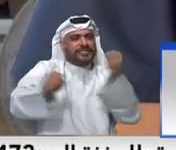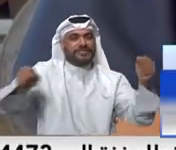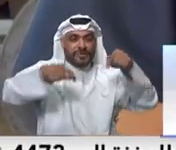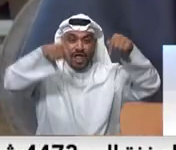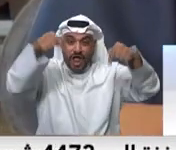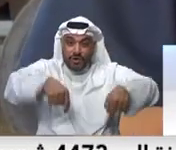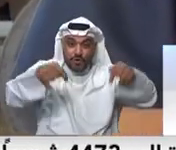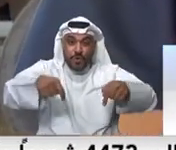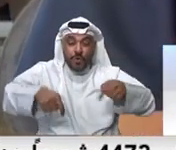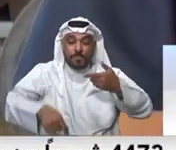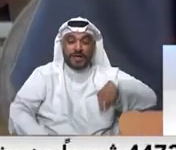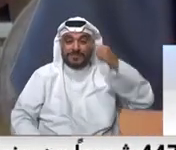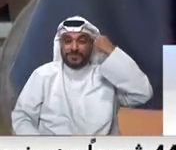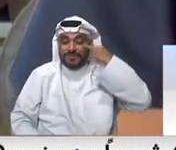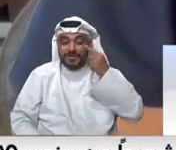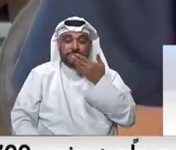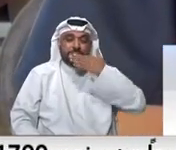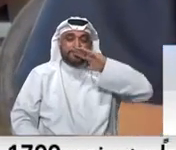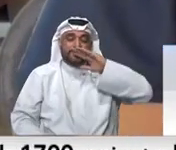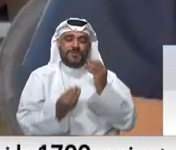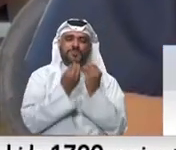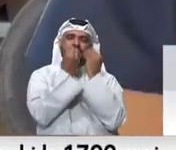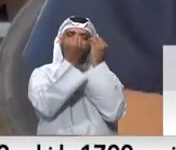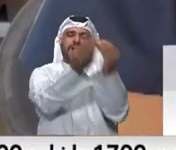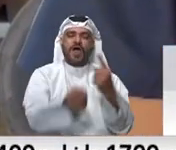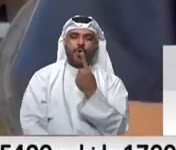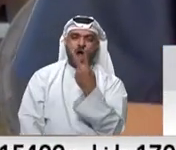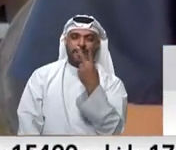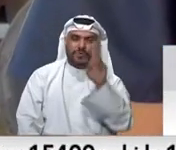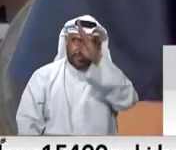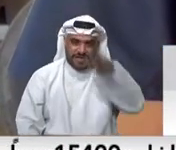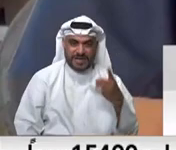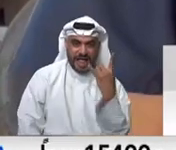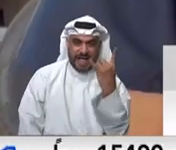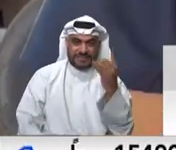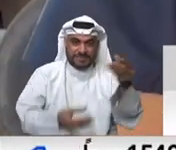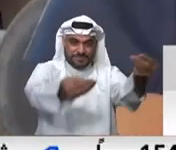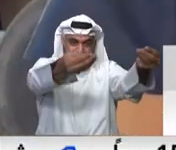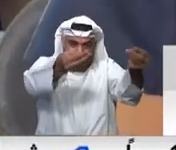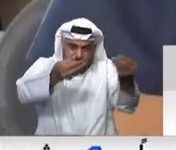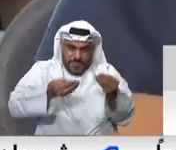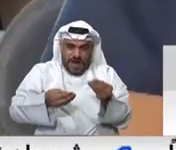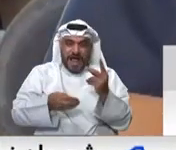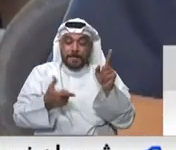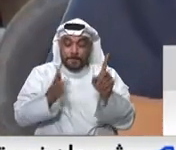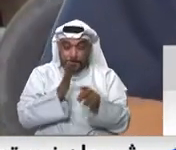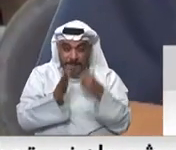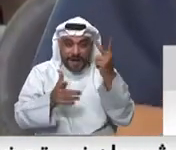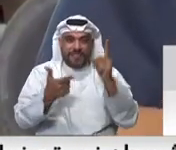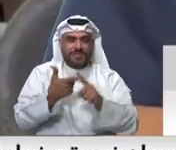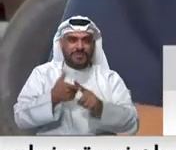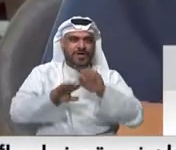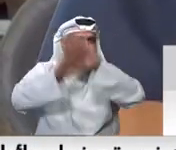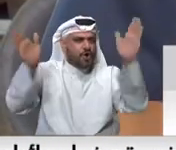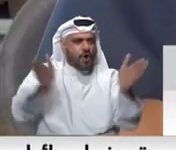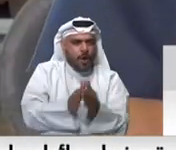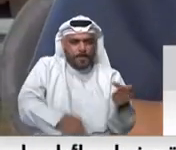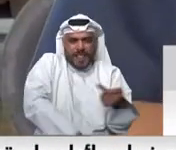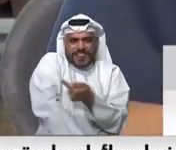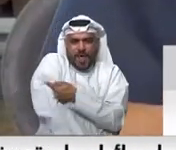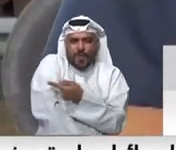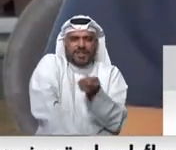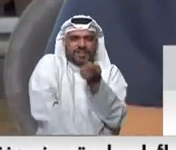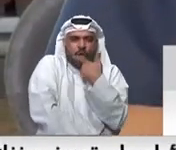يوم السبت الموافق 21 من أكتوبر قمنا باستلام الدفعة الثانية من الأجهزة الطبية حسب القائمة